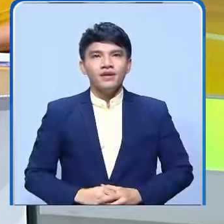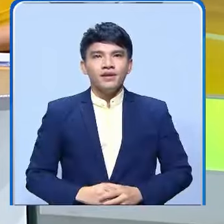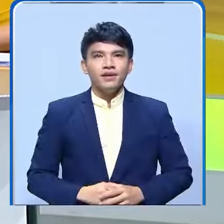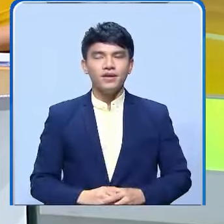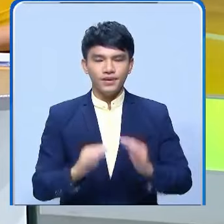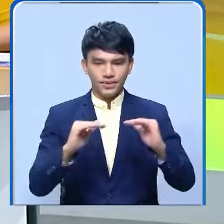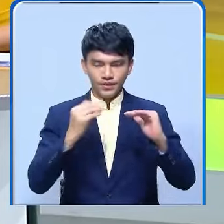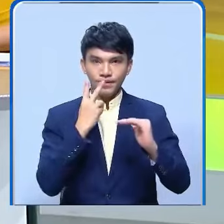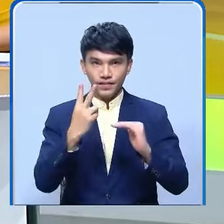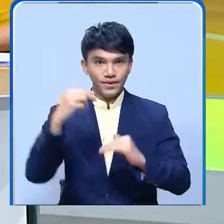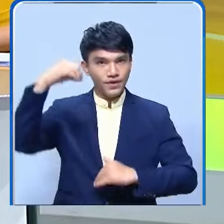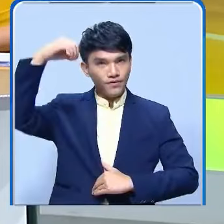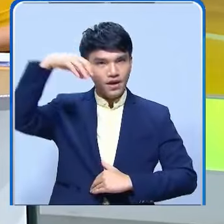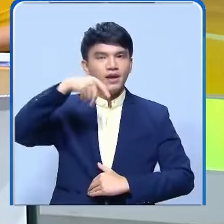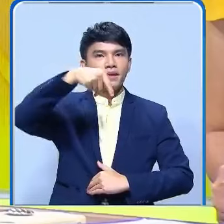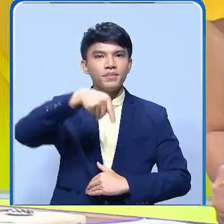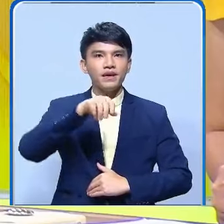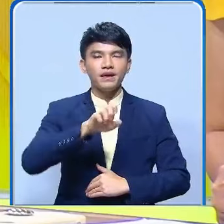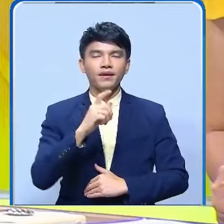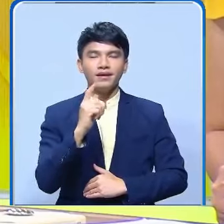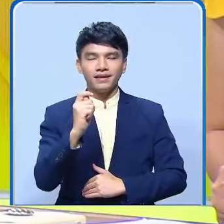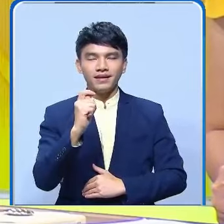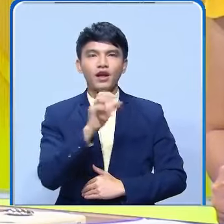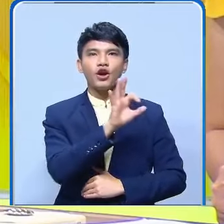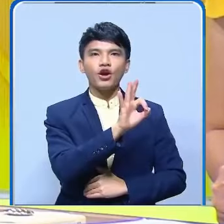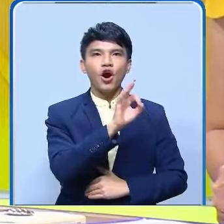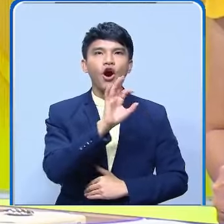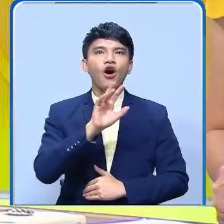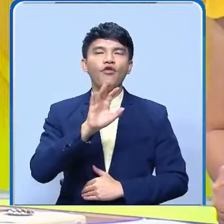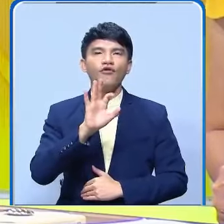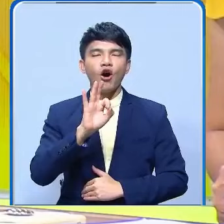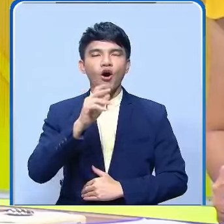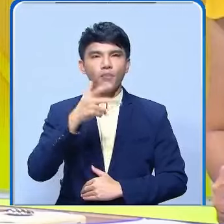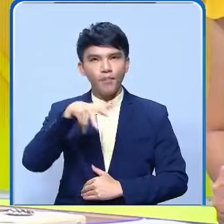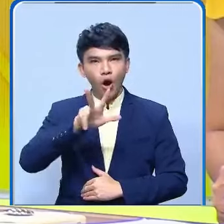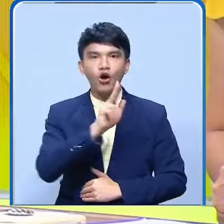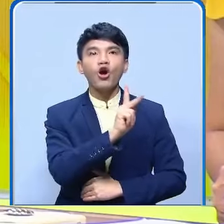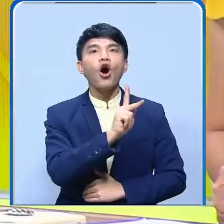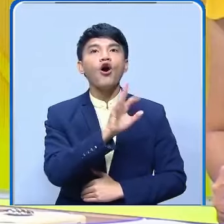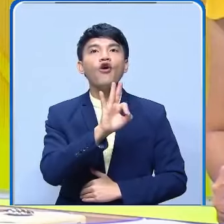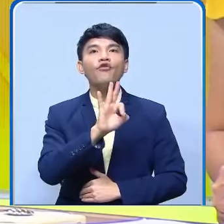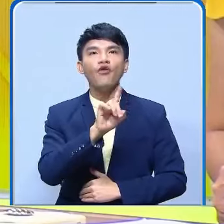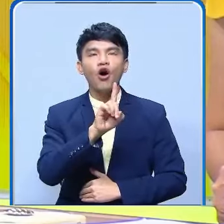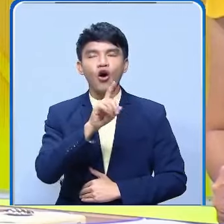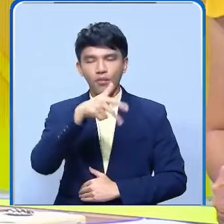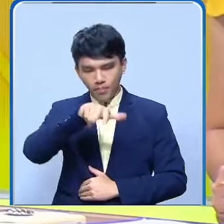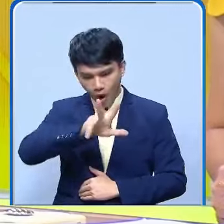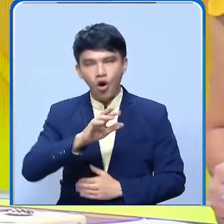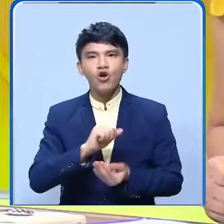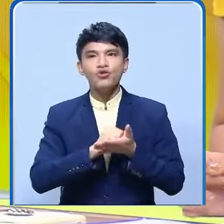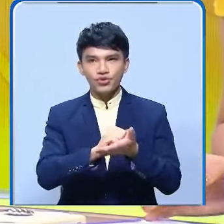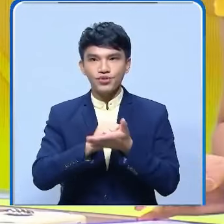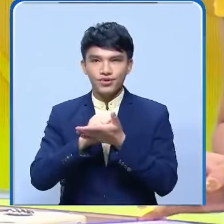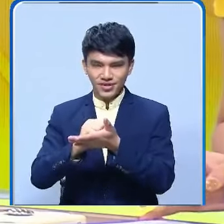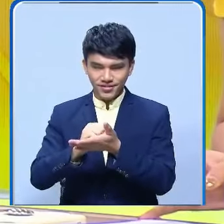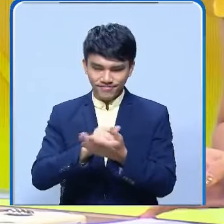ผู้ชมครับการไฟฟ้าฝ่ายผลิตแห่งประเทศไทยหรือกฟผ.เคียงข้างคนไทยทุกวิกฤตระดมรถเครื่องจักรกลขนาดใหญ่ลงพื้นที่ทำ